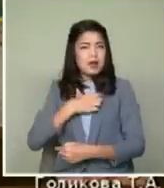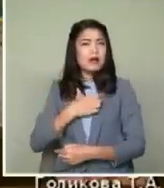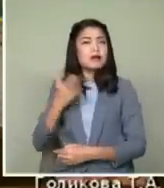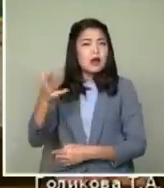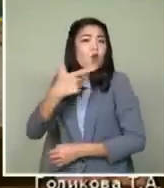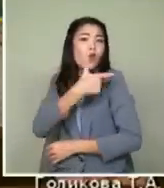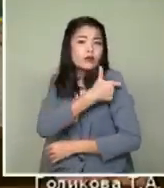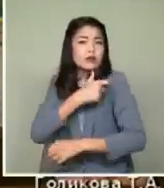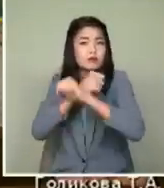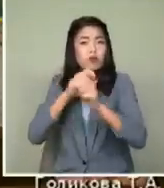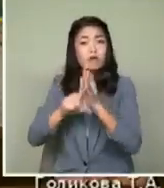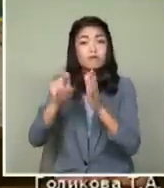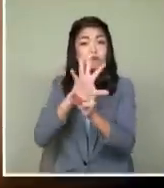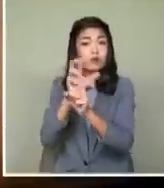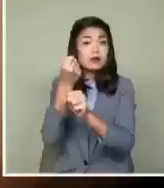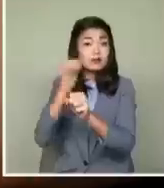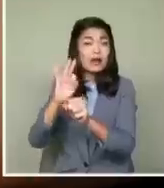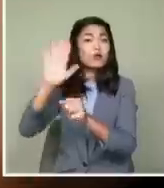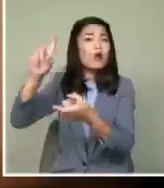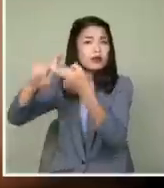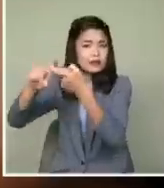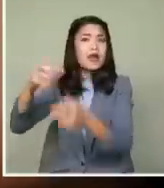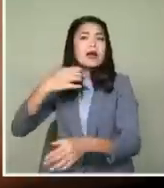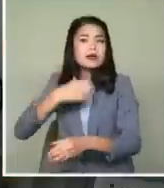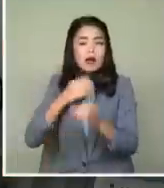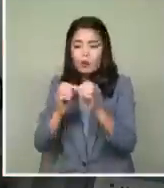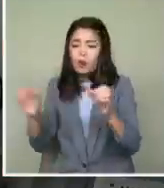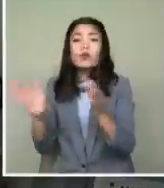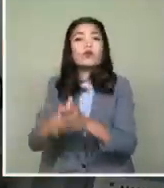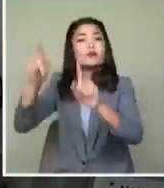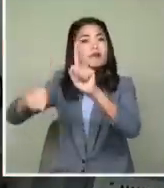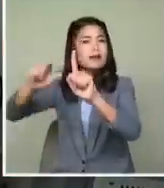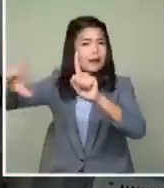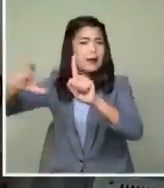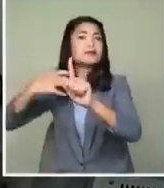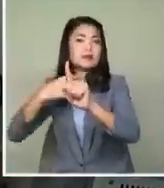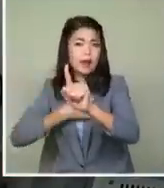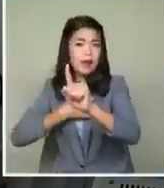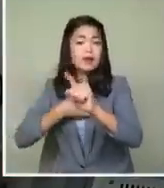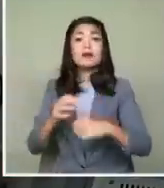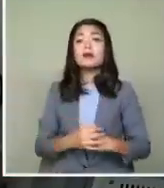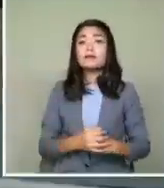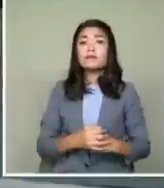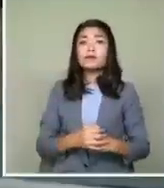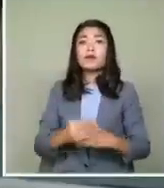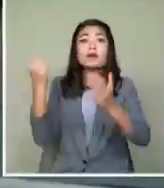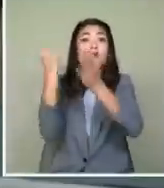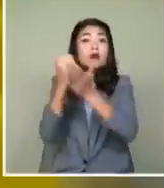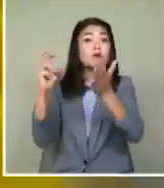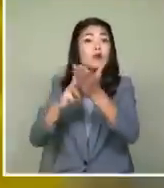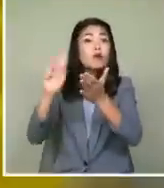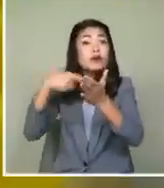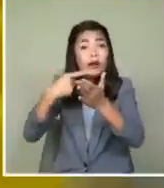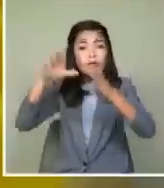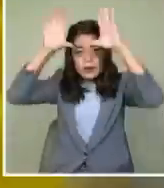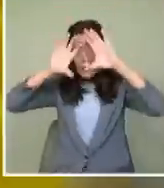ต้านไวรัสโควิด-19 ที่พัฒนาโดยรัสเซียจำนวน 1,000 ล้านโดสได้รับการยืนยันว่าผ่านการอนุมัติโดยประธานา